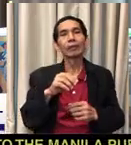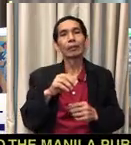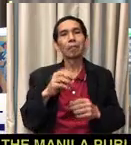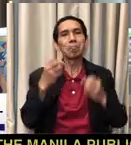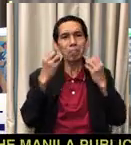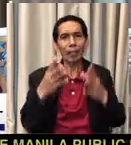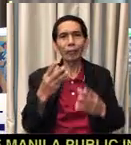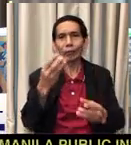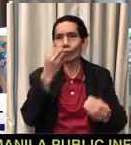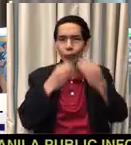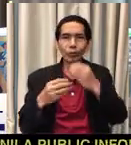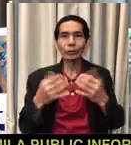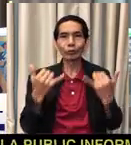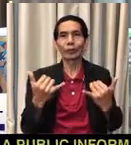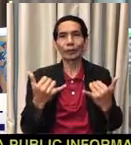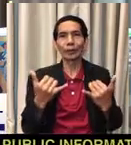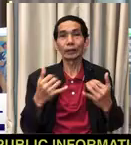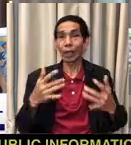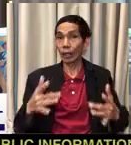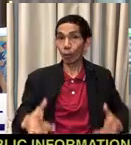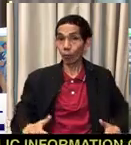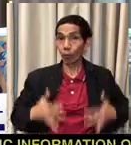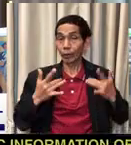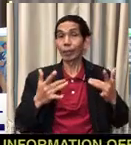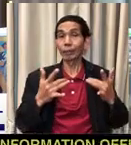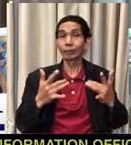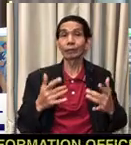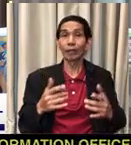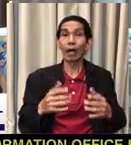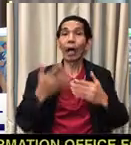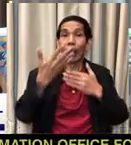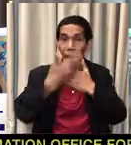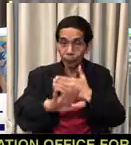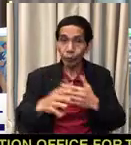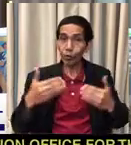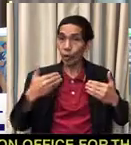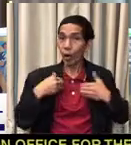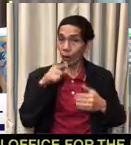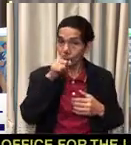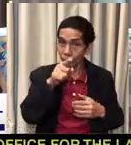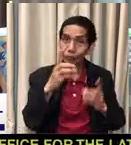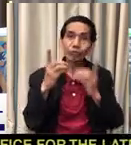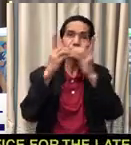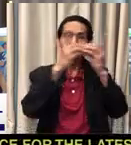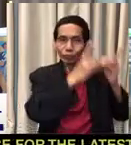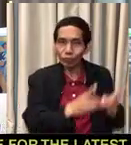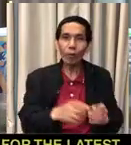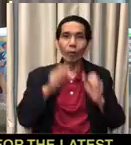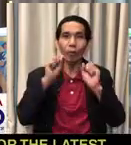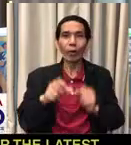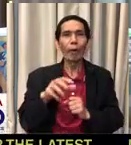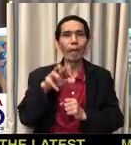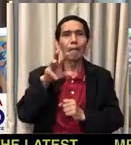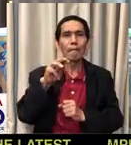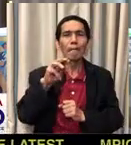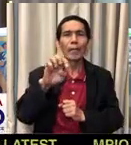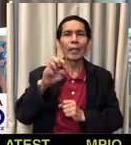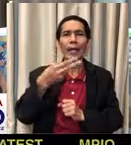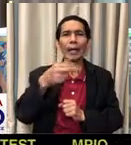O maraming kainan dyan ngayon na nangabuhay na. Tapos kung meron kayong ka-date, pwede rin kayo sa Mehan